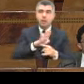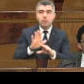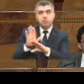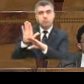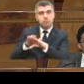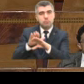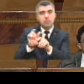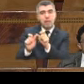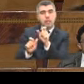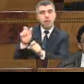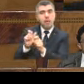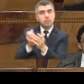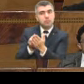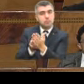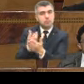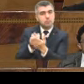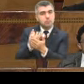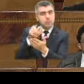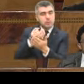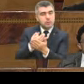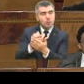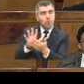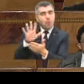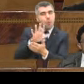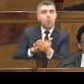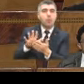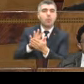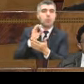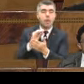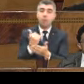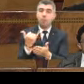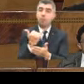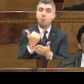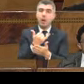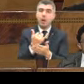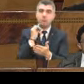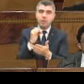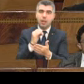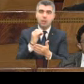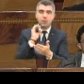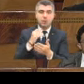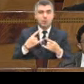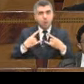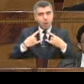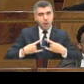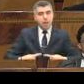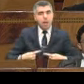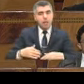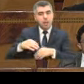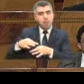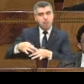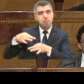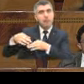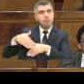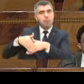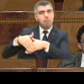المواطنات والمواطنين أفرادا وجماعات بأهمية التدابير الوقائية والحاجزية، من منطلق